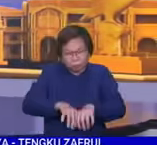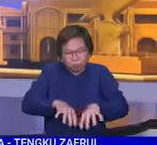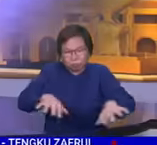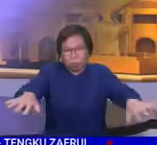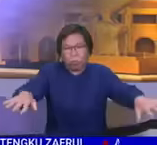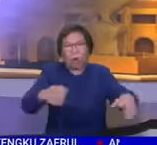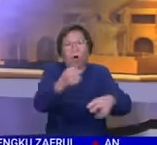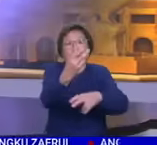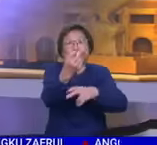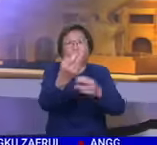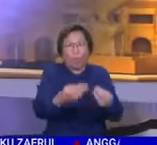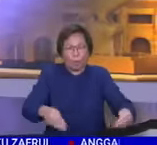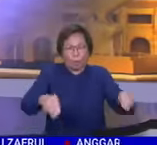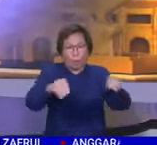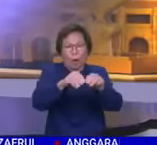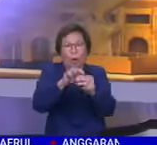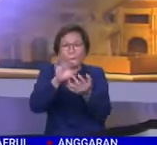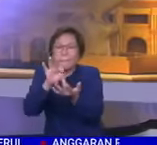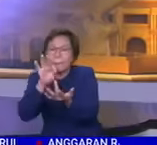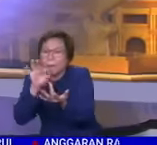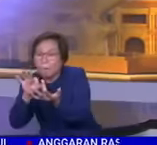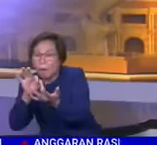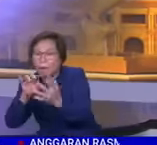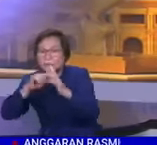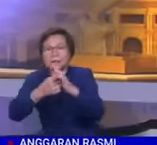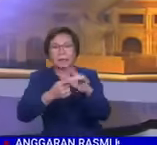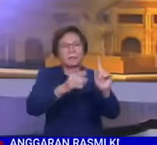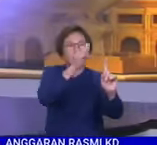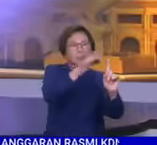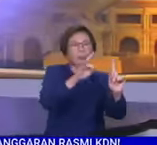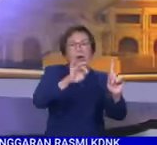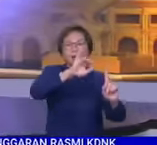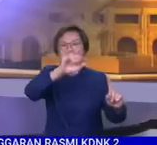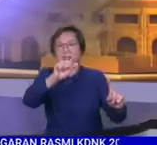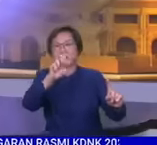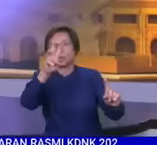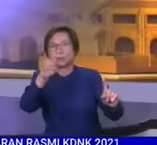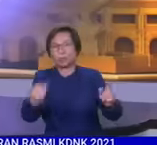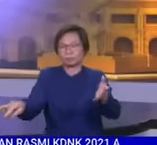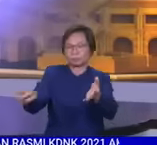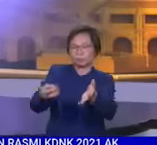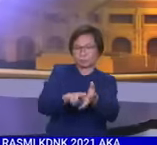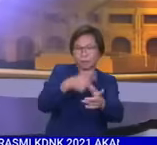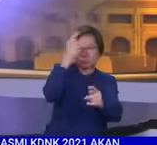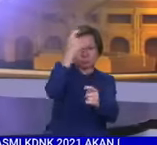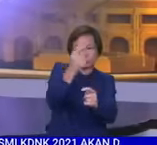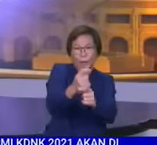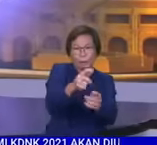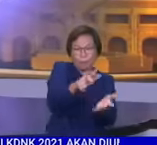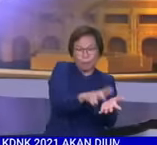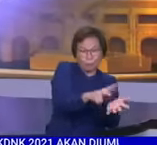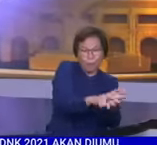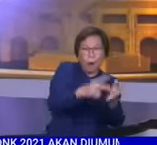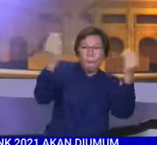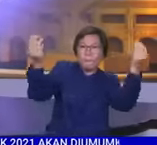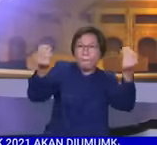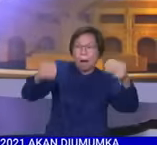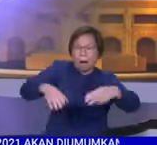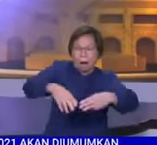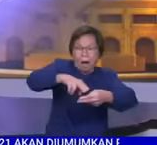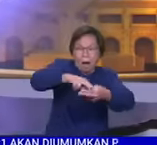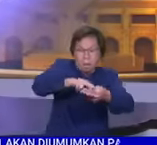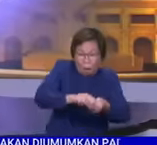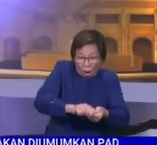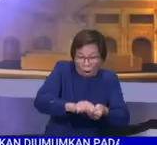di perluaskan ke-12 masjid terpilih pemula 1 ogos Jawi dalam satu kenyataan menetapkan kebenaran Majlis akad nikah